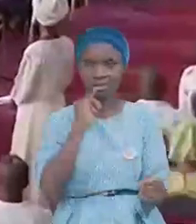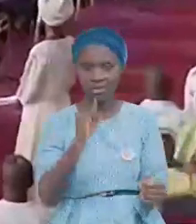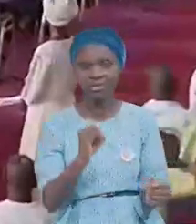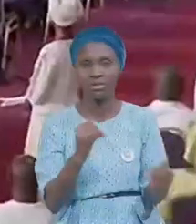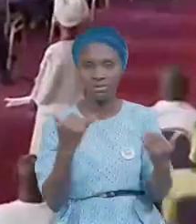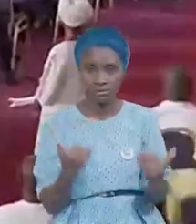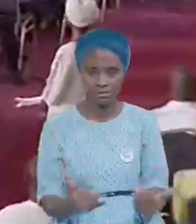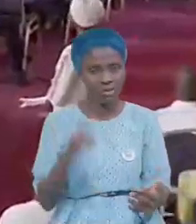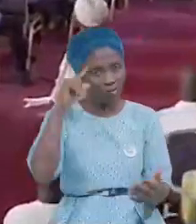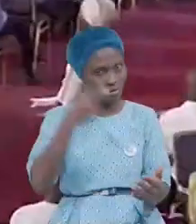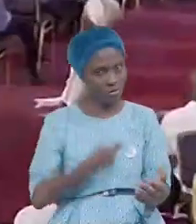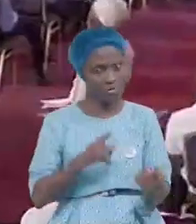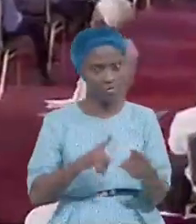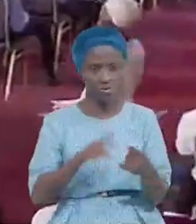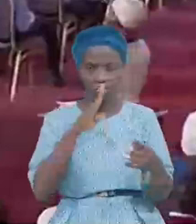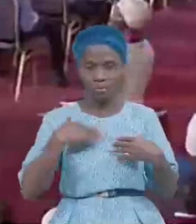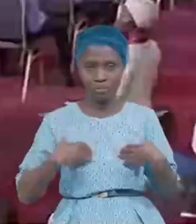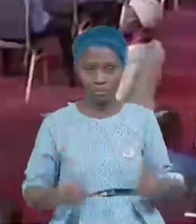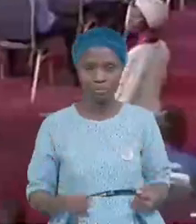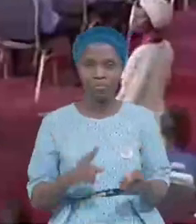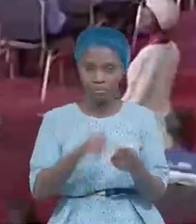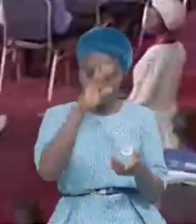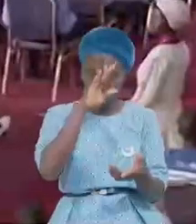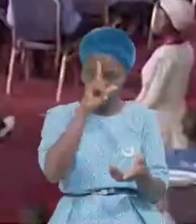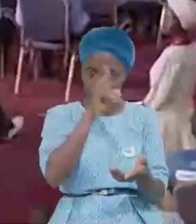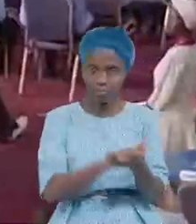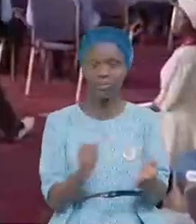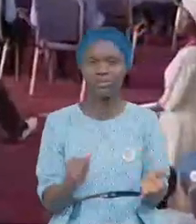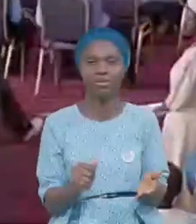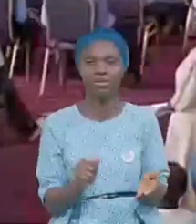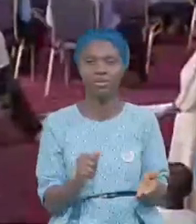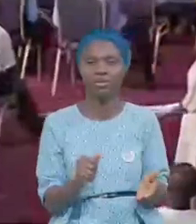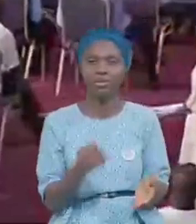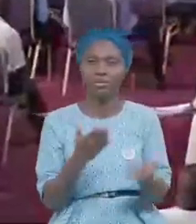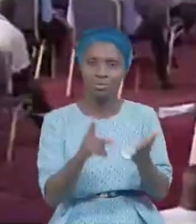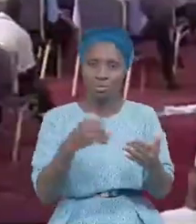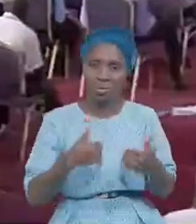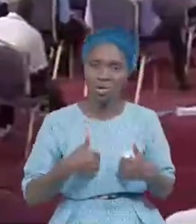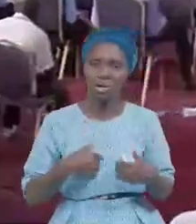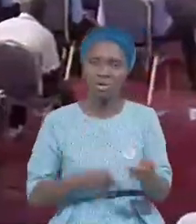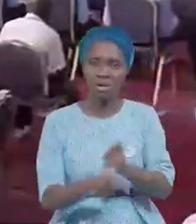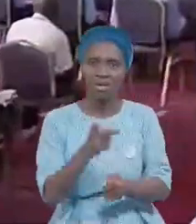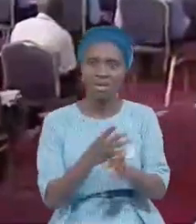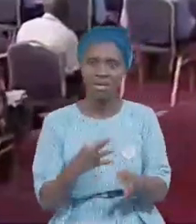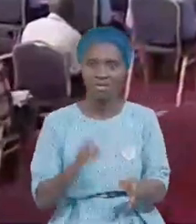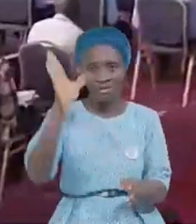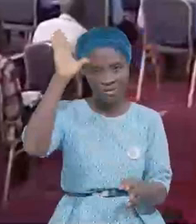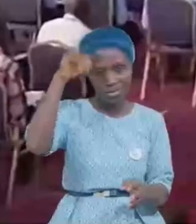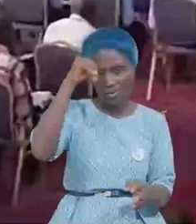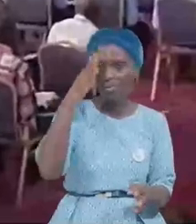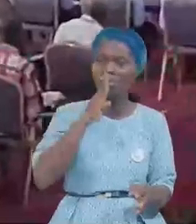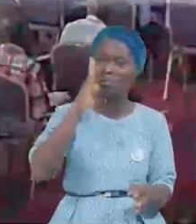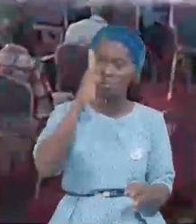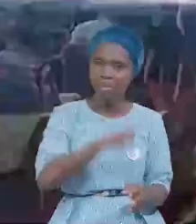être délivrés. Vous avez donc un esprit peut-être tout terrible qui vous